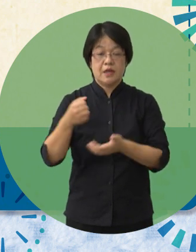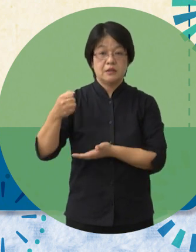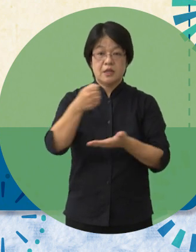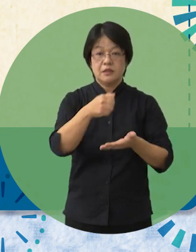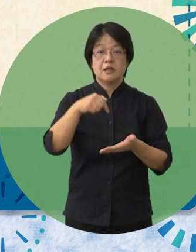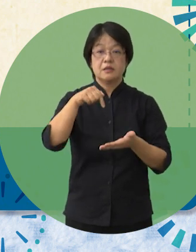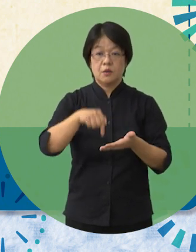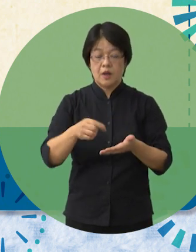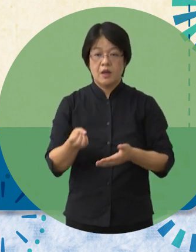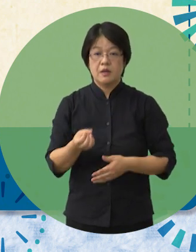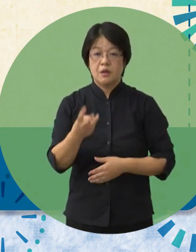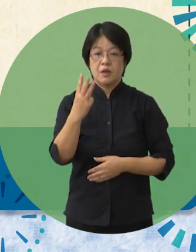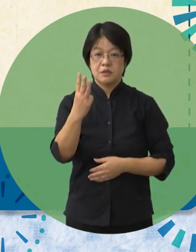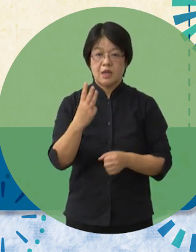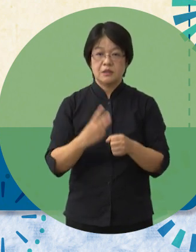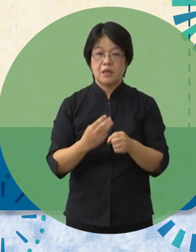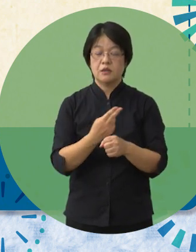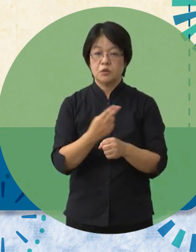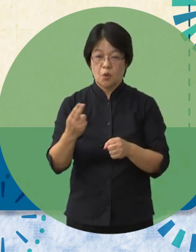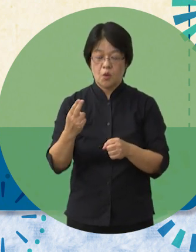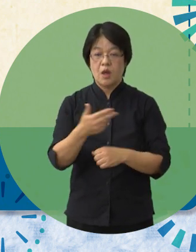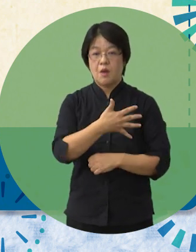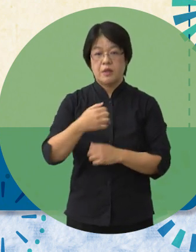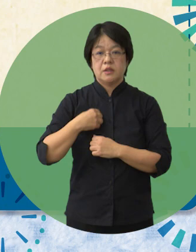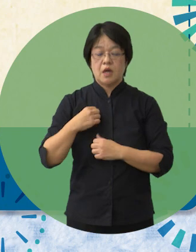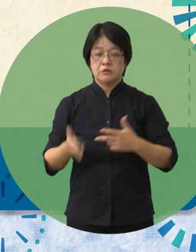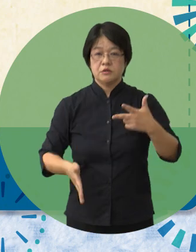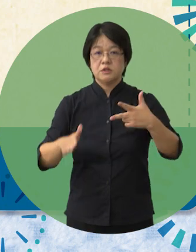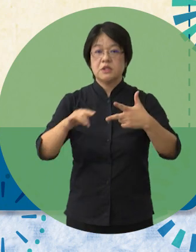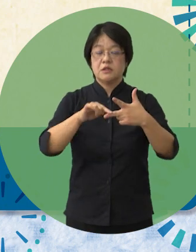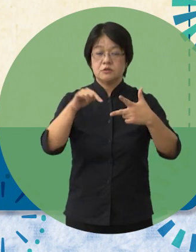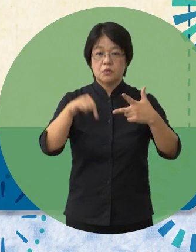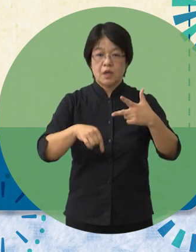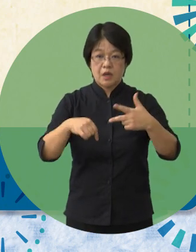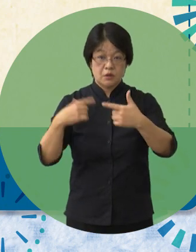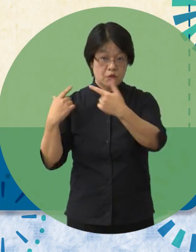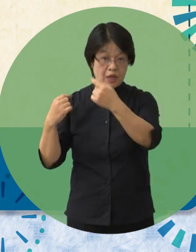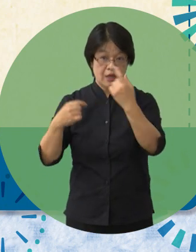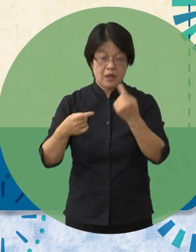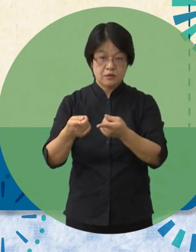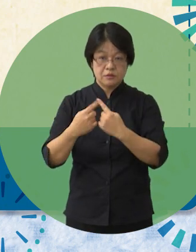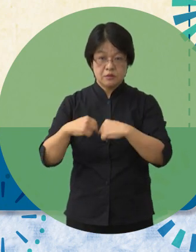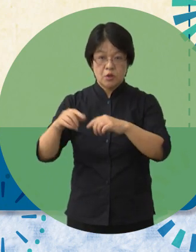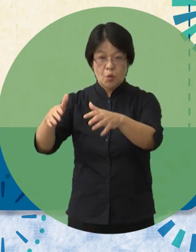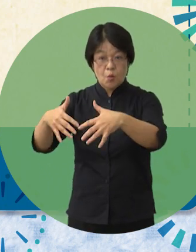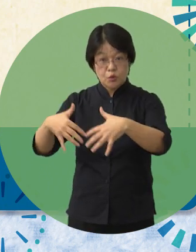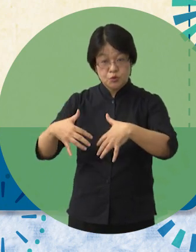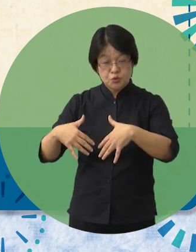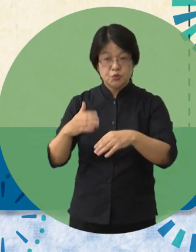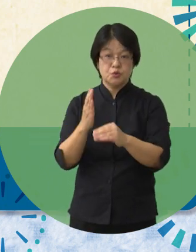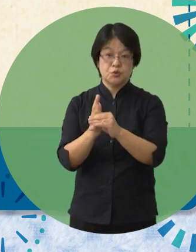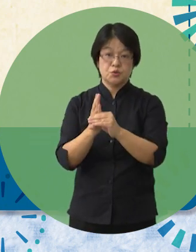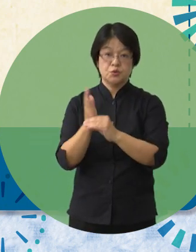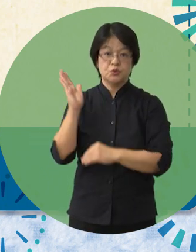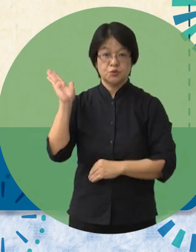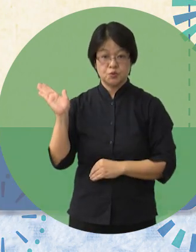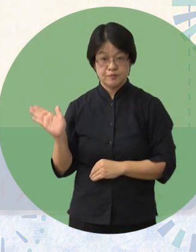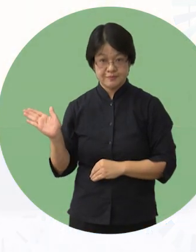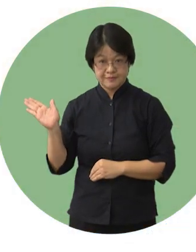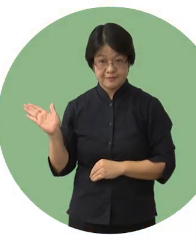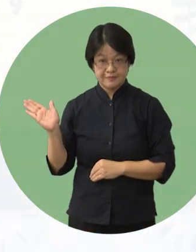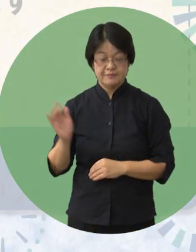度在沖縄米軍施設区域内大学就学者を募集します。詳しくはご覧のところま